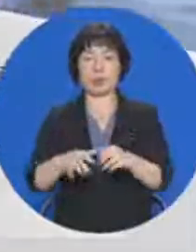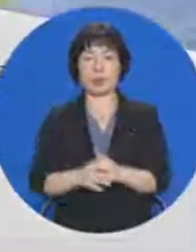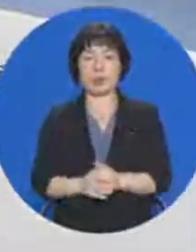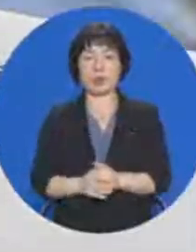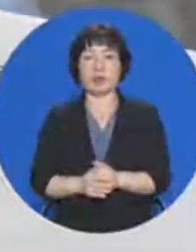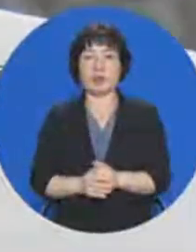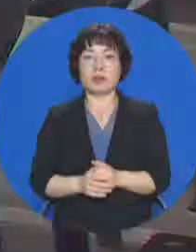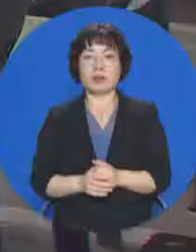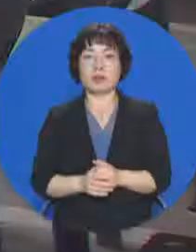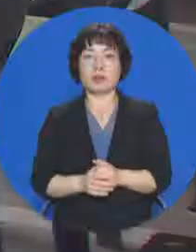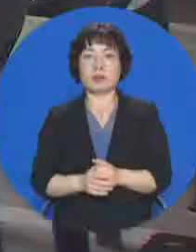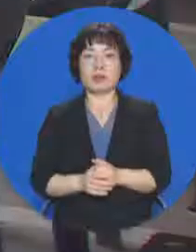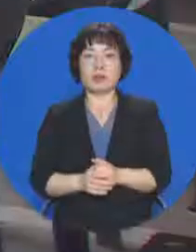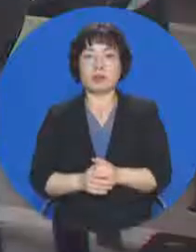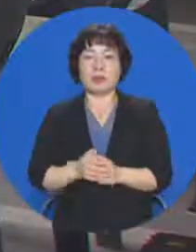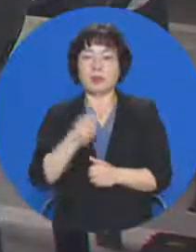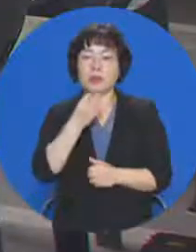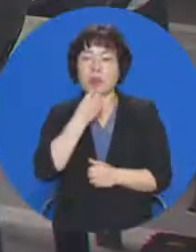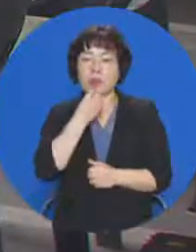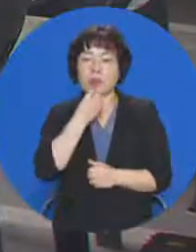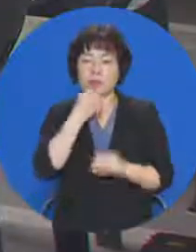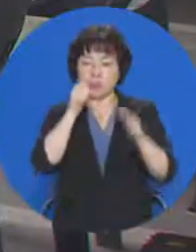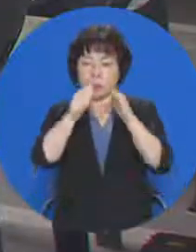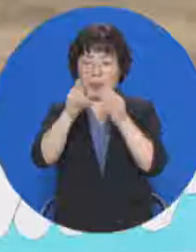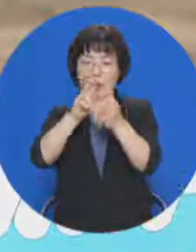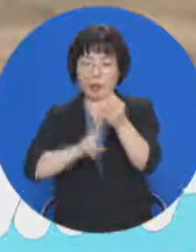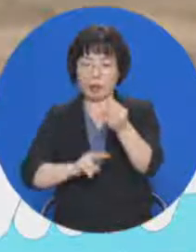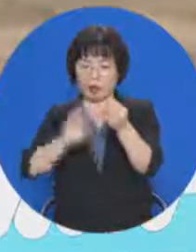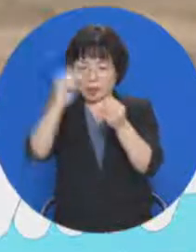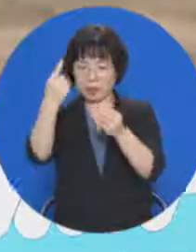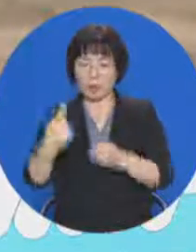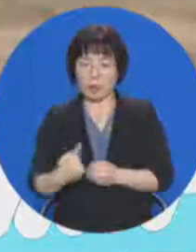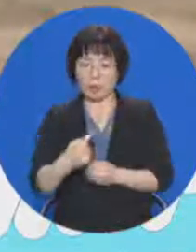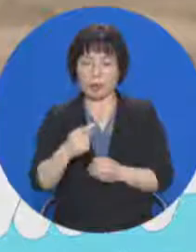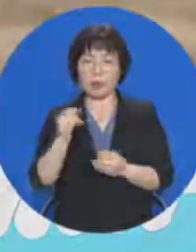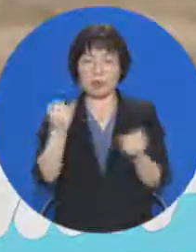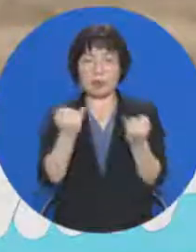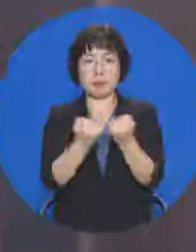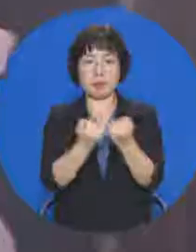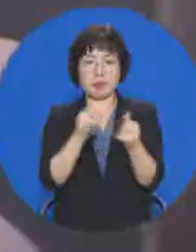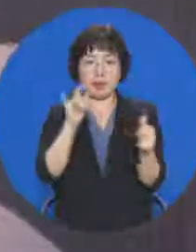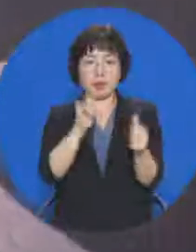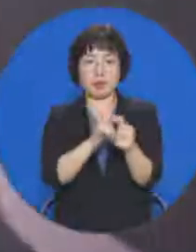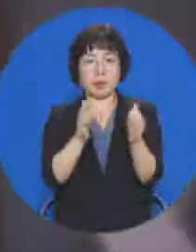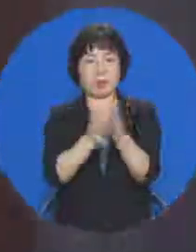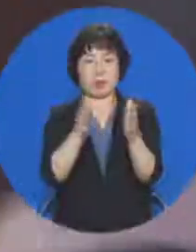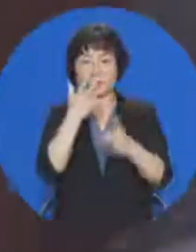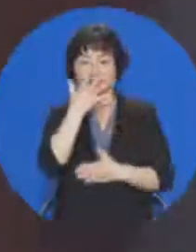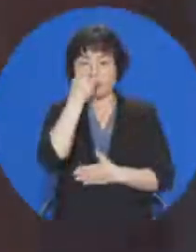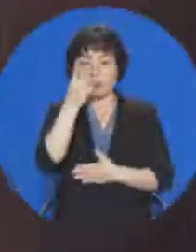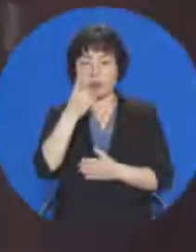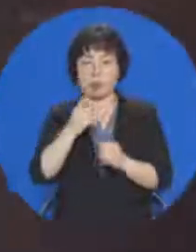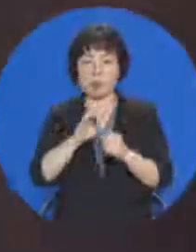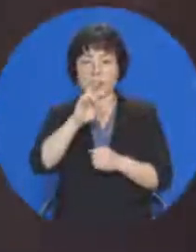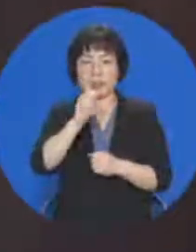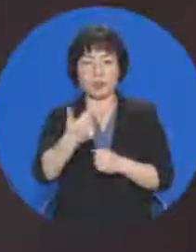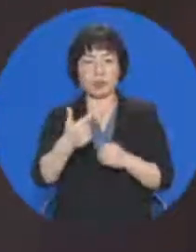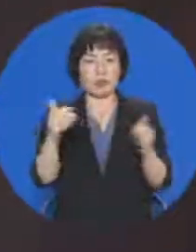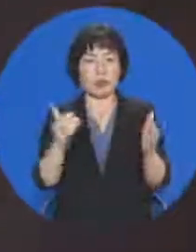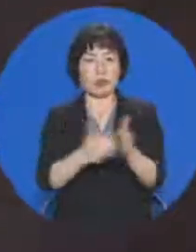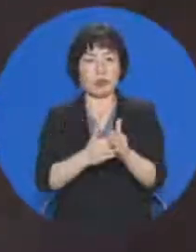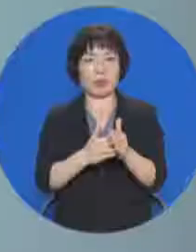발생했습니다. 서울 방문 판매 업체를 방문한 여성 확진자를 시작으로 순천에만